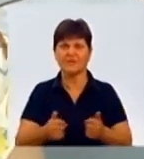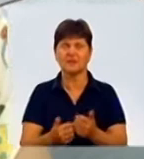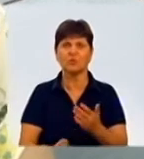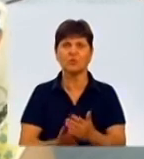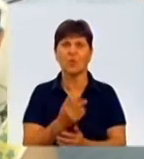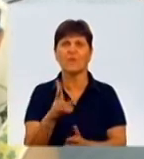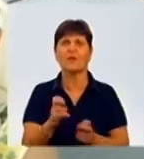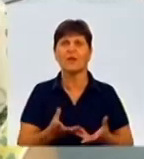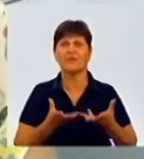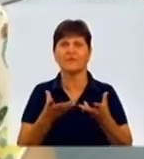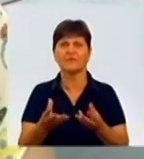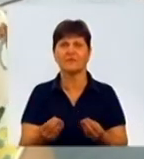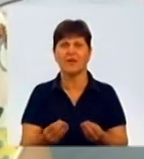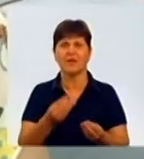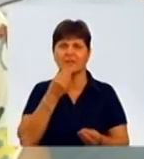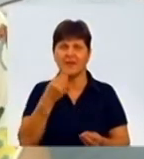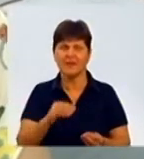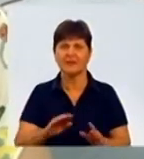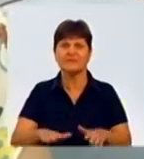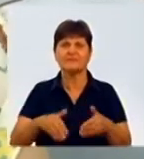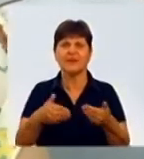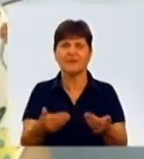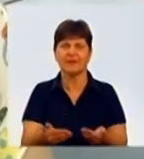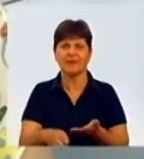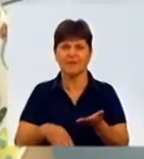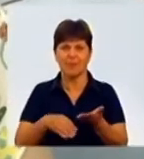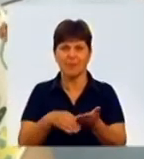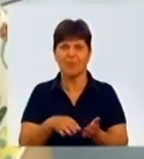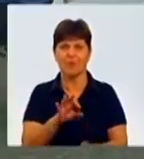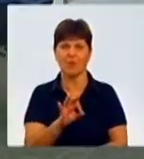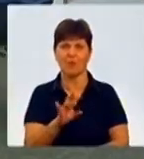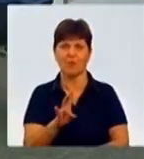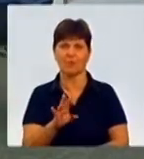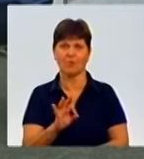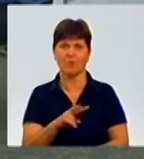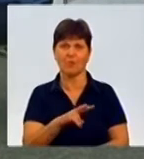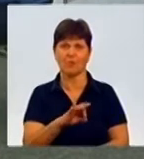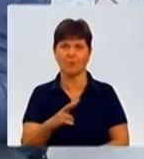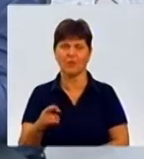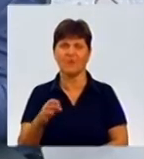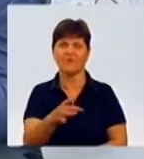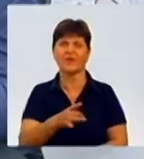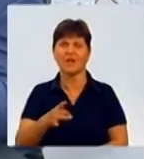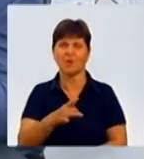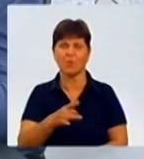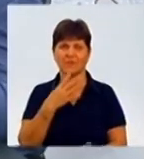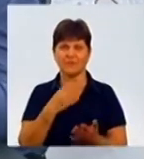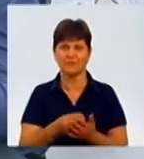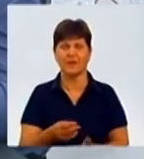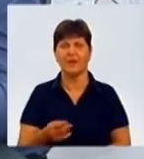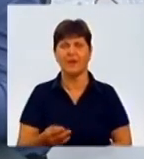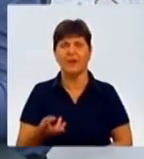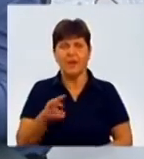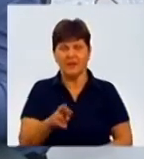вплинуло на якість надання медичних послуг у лікуванні онкології в регіоні, власне? Ну, для статистики, за минулий